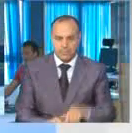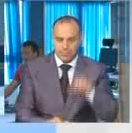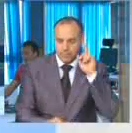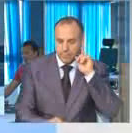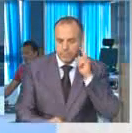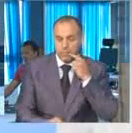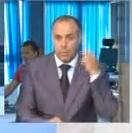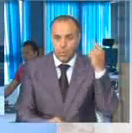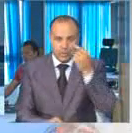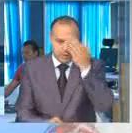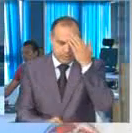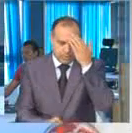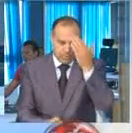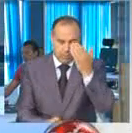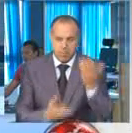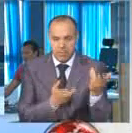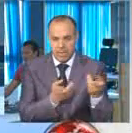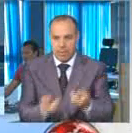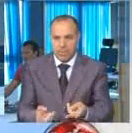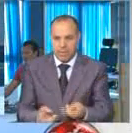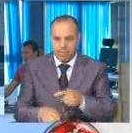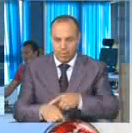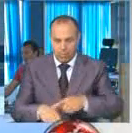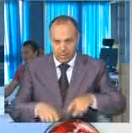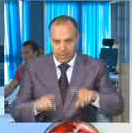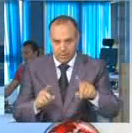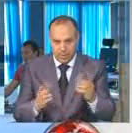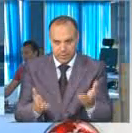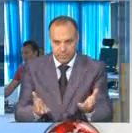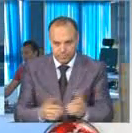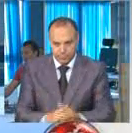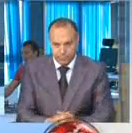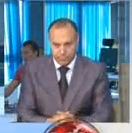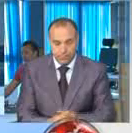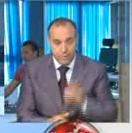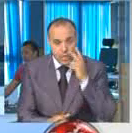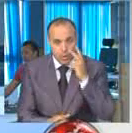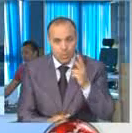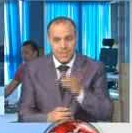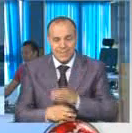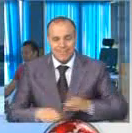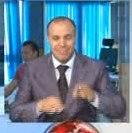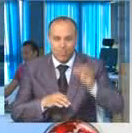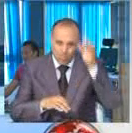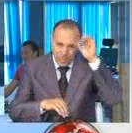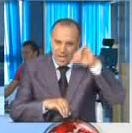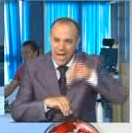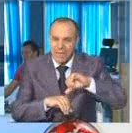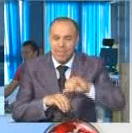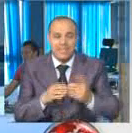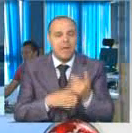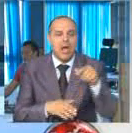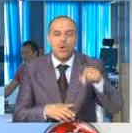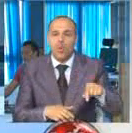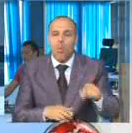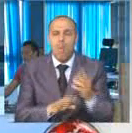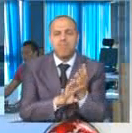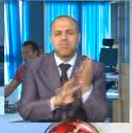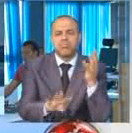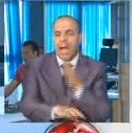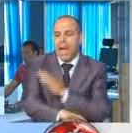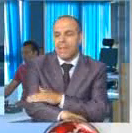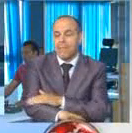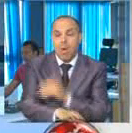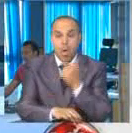السلام عليكم مشاهدينا الكرام، مرحبا بكم في هذا الموعد الإخباري. شهدت ساحة محمد علي بالعاصمة صباح اليوم تجمعا